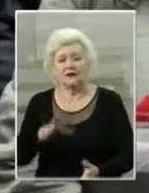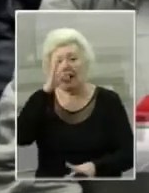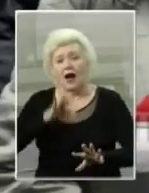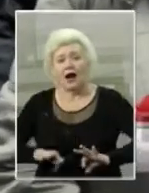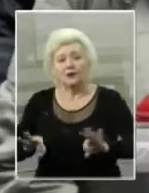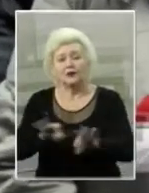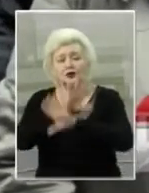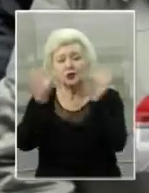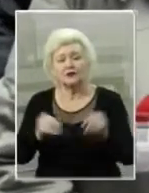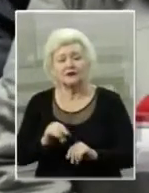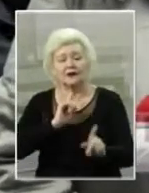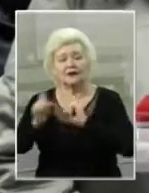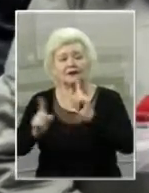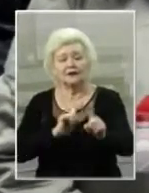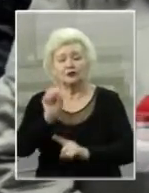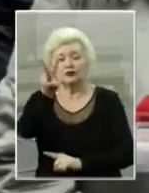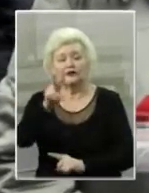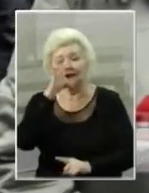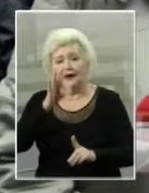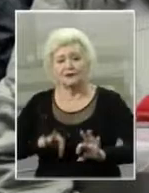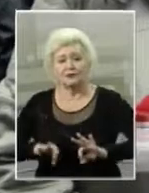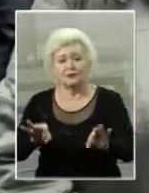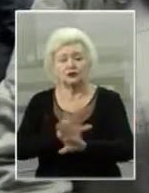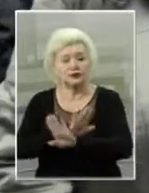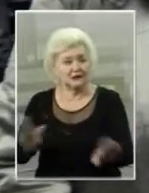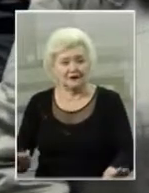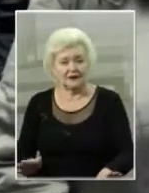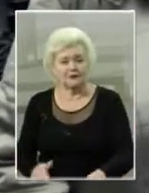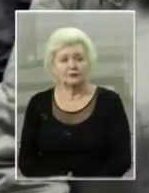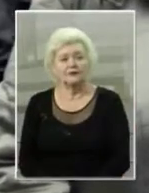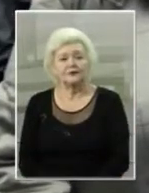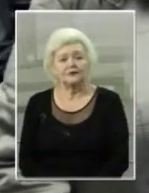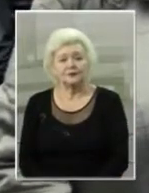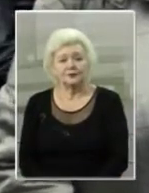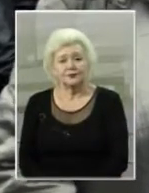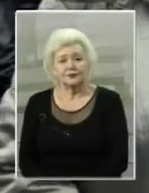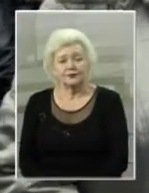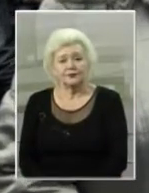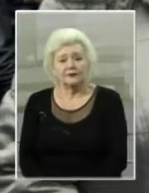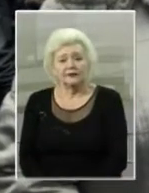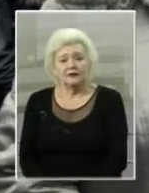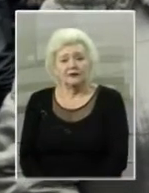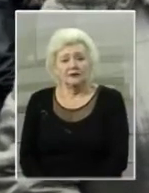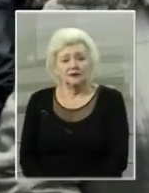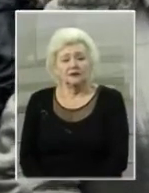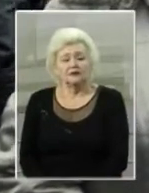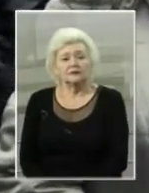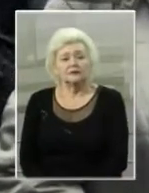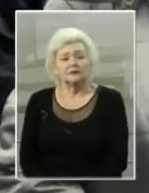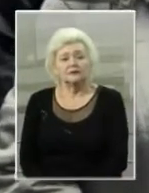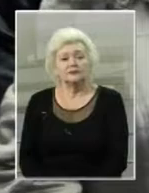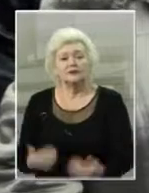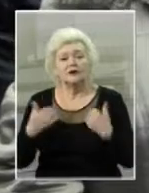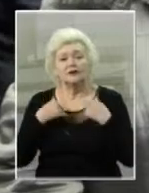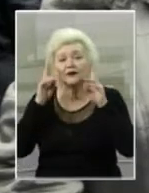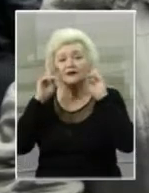маршрутки взагалі не ходять. 12-й маршрут і все. Більше нікакого. І скільки коштує 12-й?